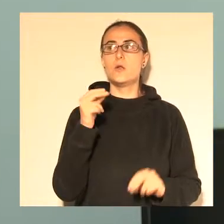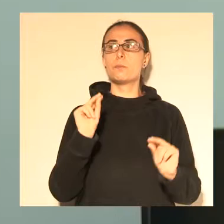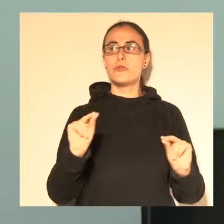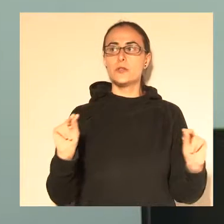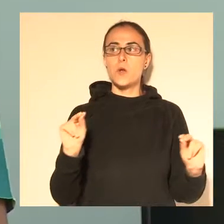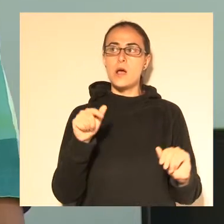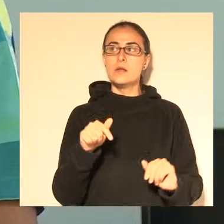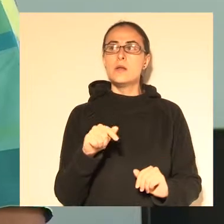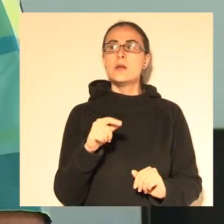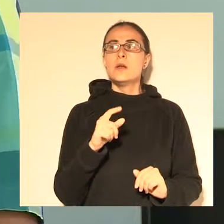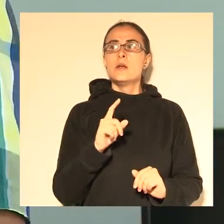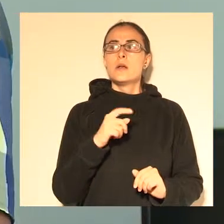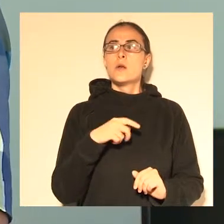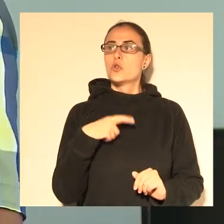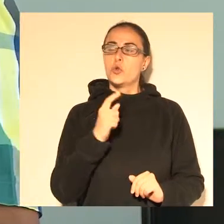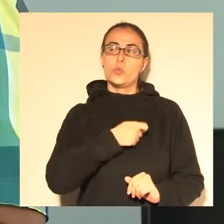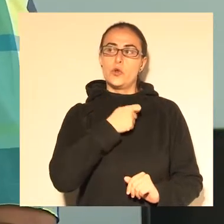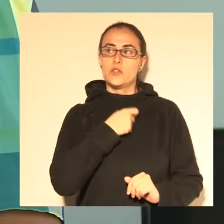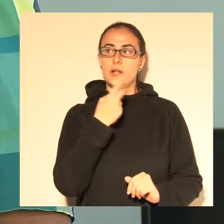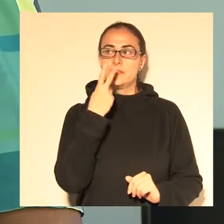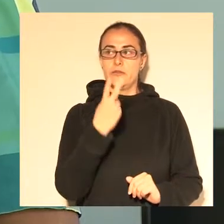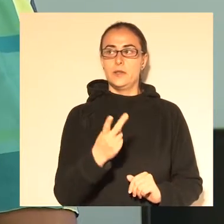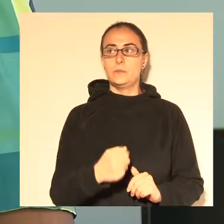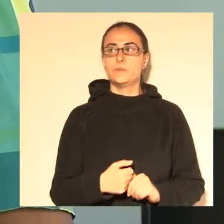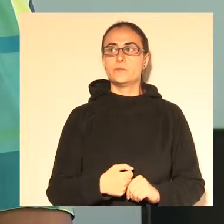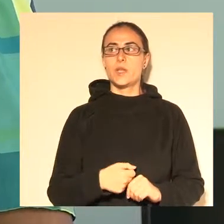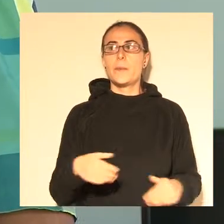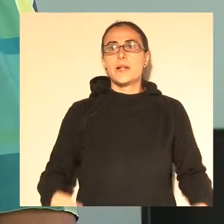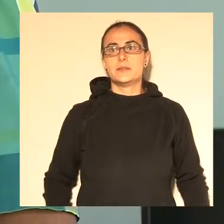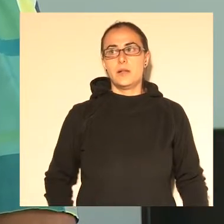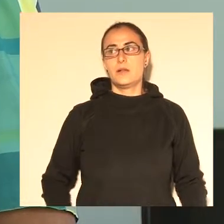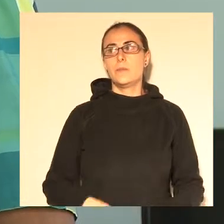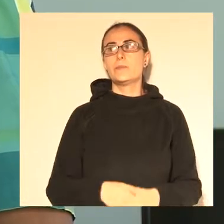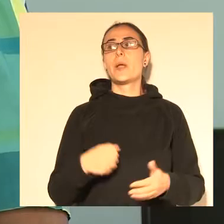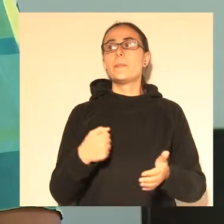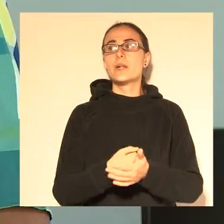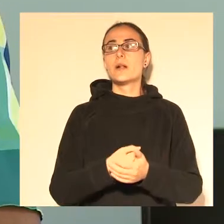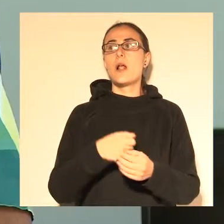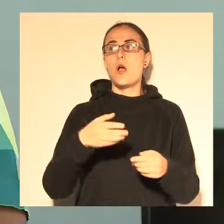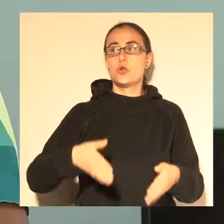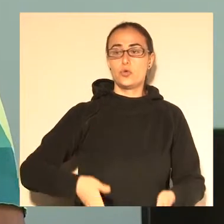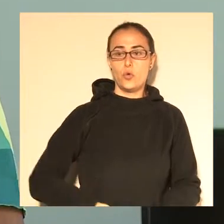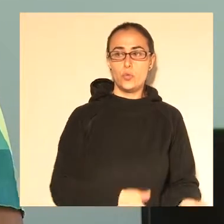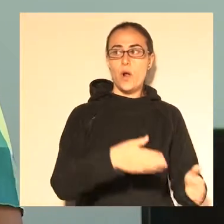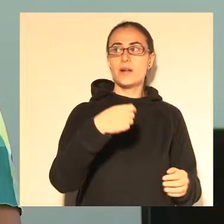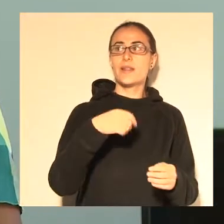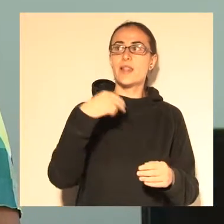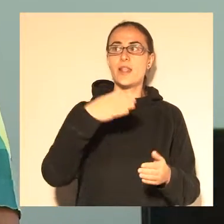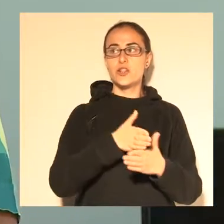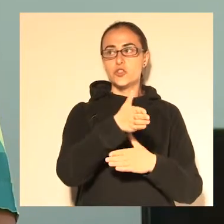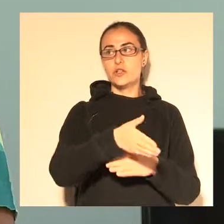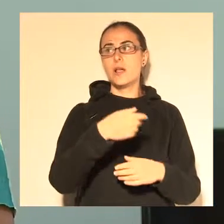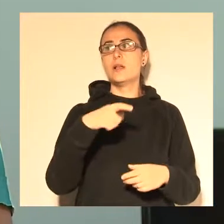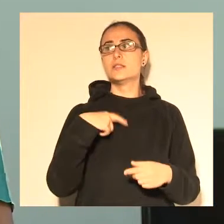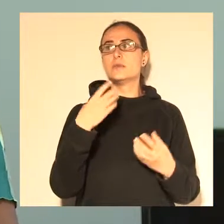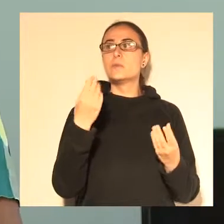doamna învățătoare de engleză Nu suporta prezența Deci până la trotuar și rampe Eu zic că foarte